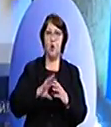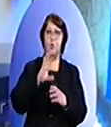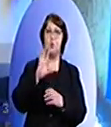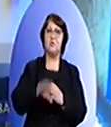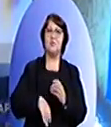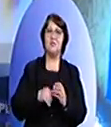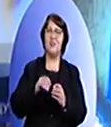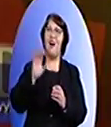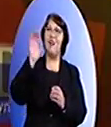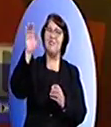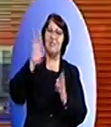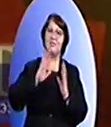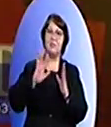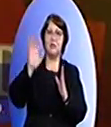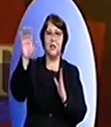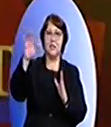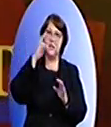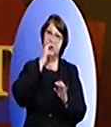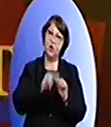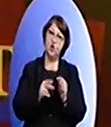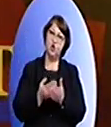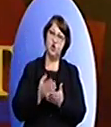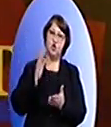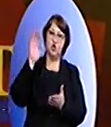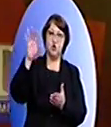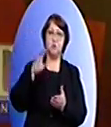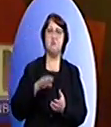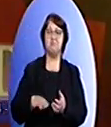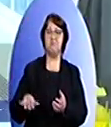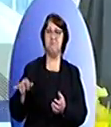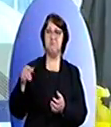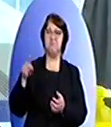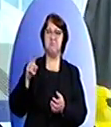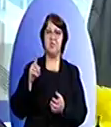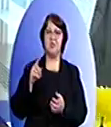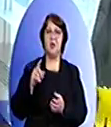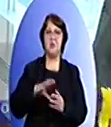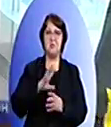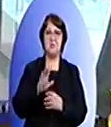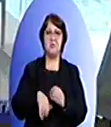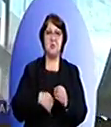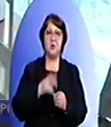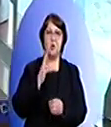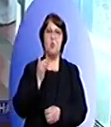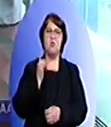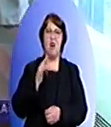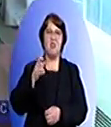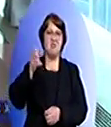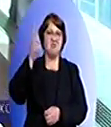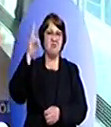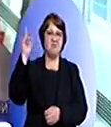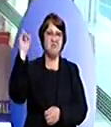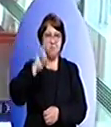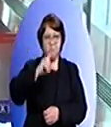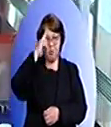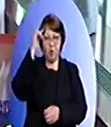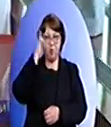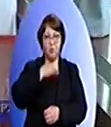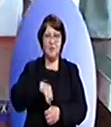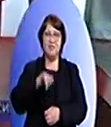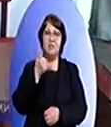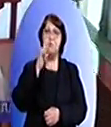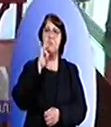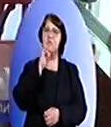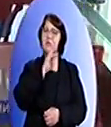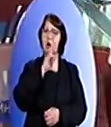байна. Улмаар энэ оны 6 дугаар сард тус холбооны ерхлэгч Томас Гүлэр, дид ерхлэгч Өвө Мишель нар манай улсад бичлэн ирж зарим ресторанд